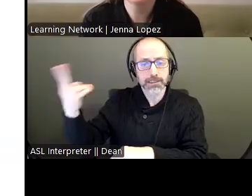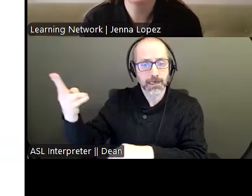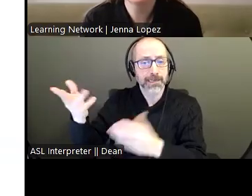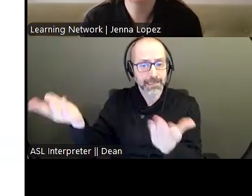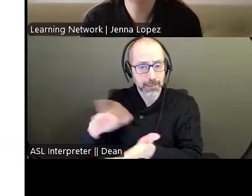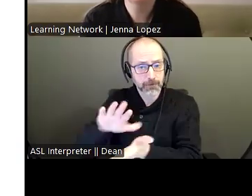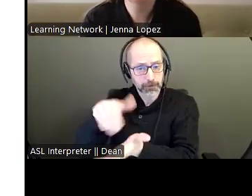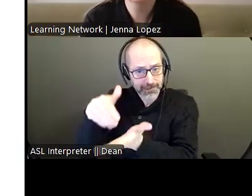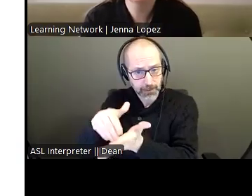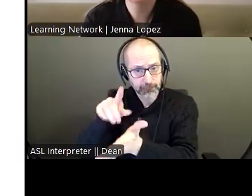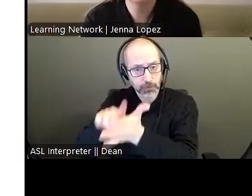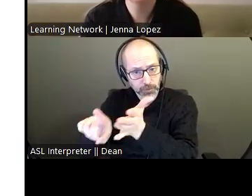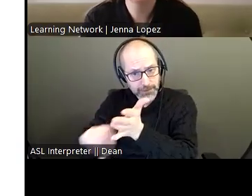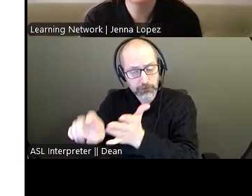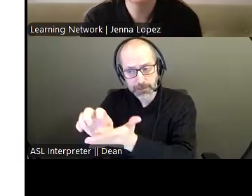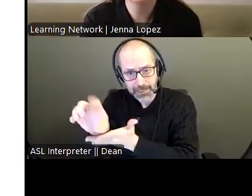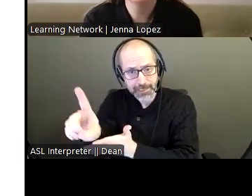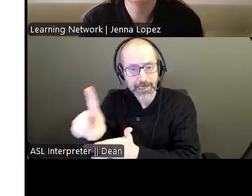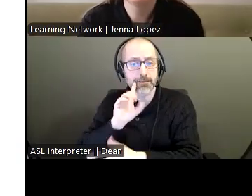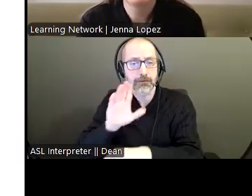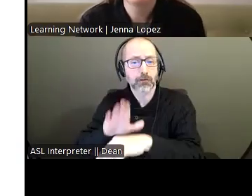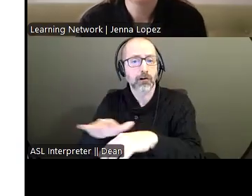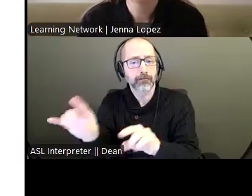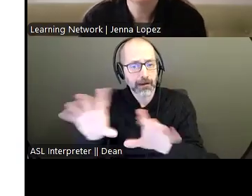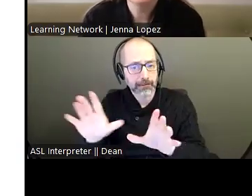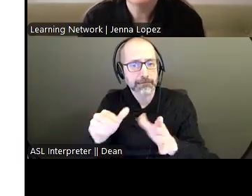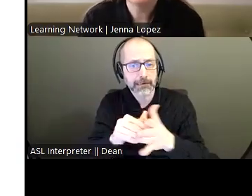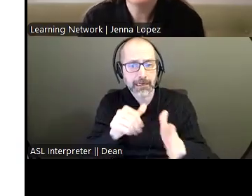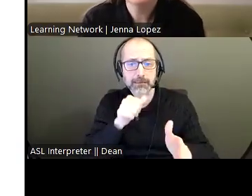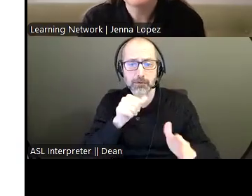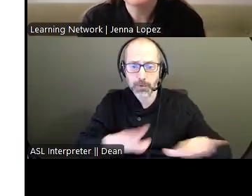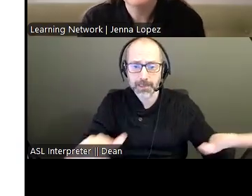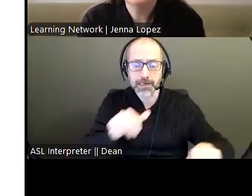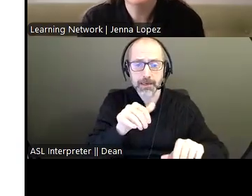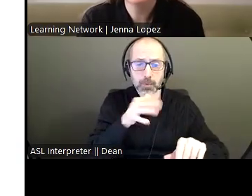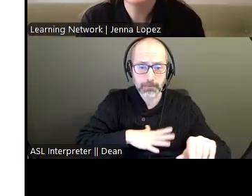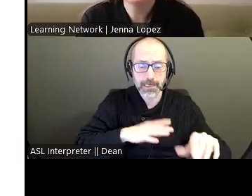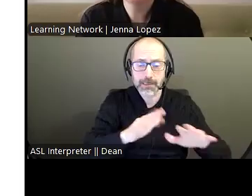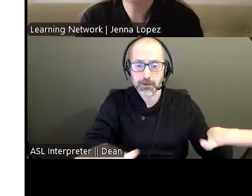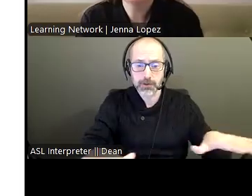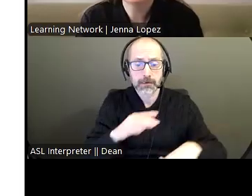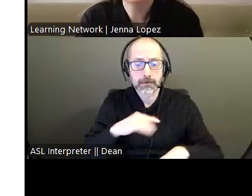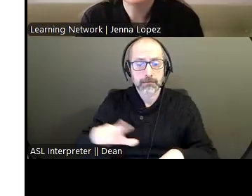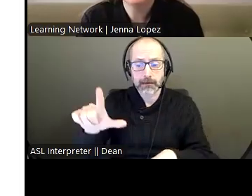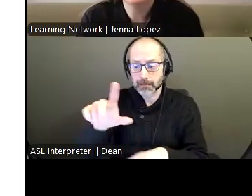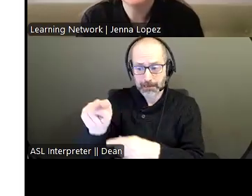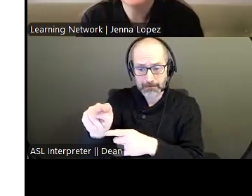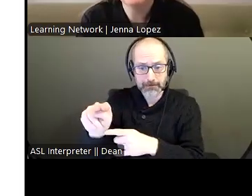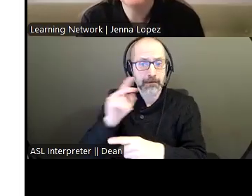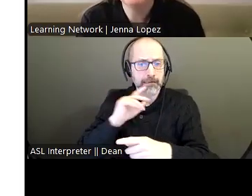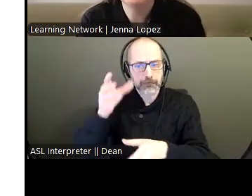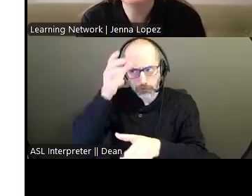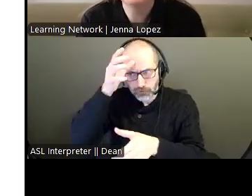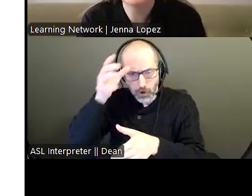Network et du Centre de connaissances, ici au Centre d'éducation, de recherche et d'éducation sur la violence faite aux femmes et aux enfants. Le réseau LN est